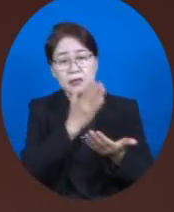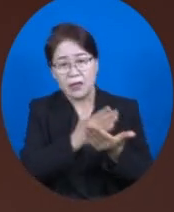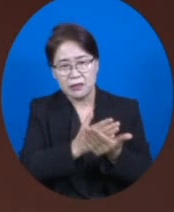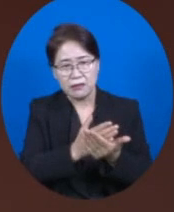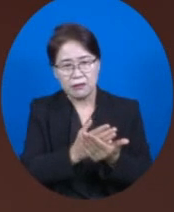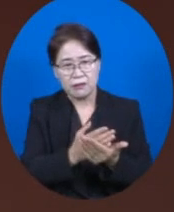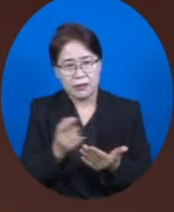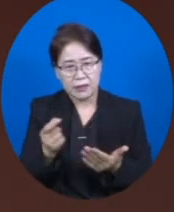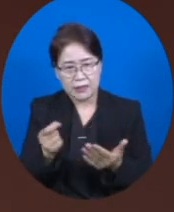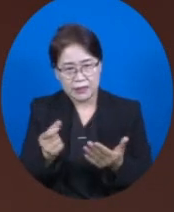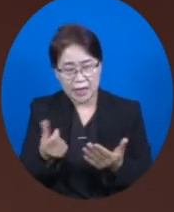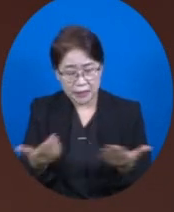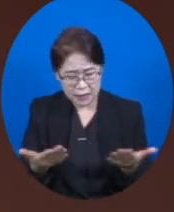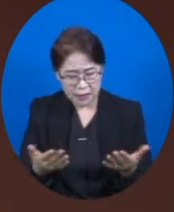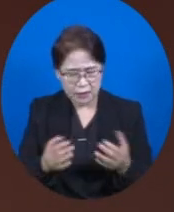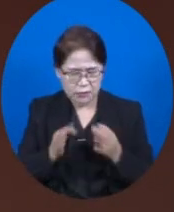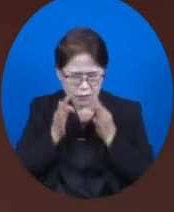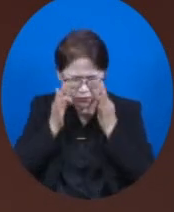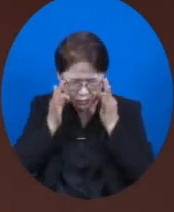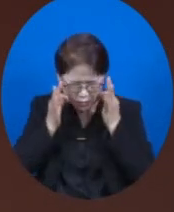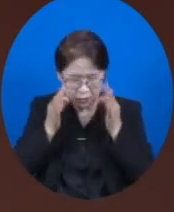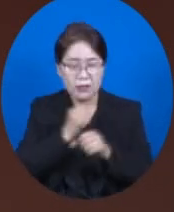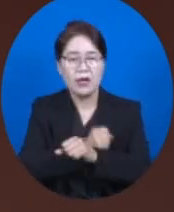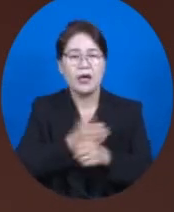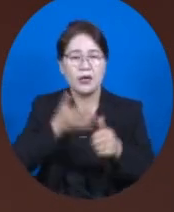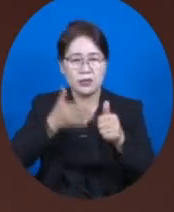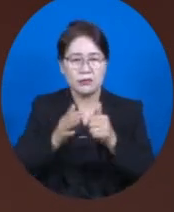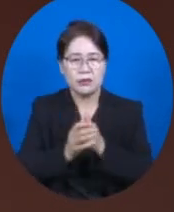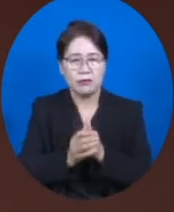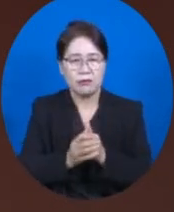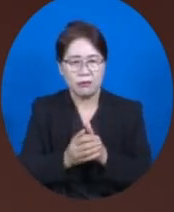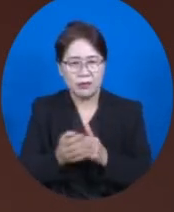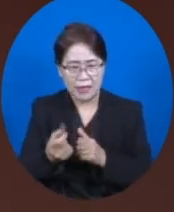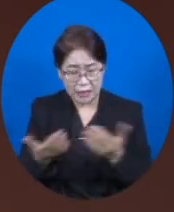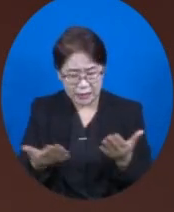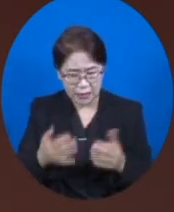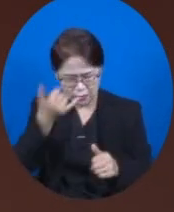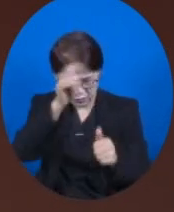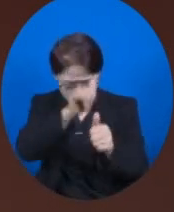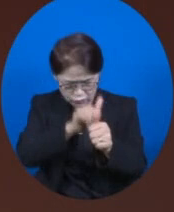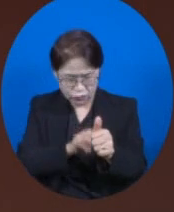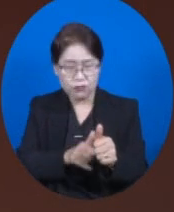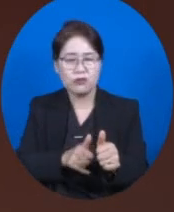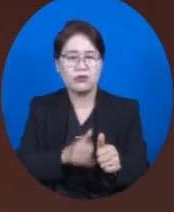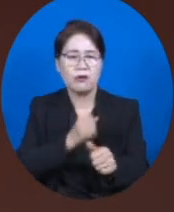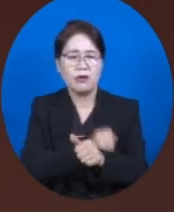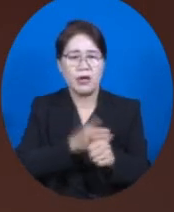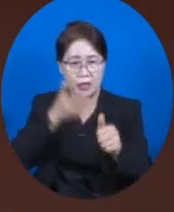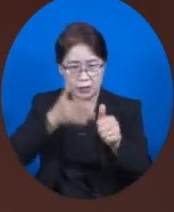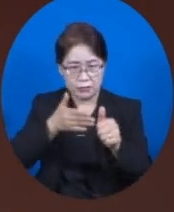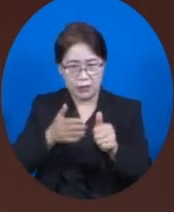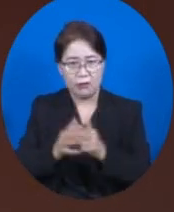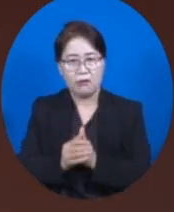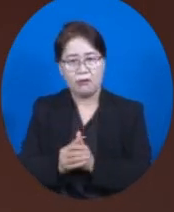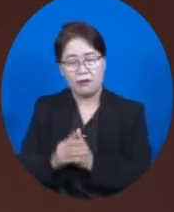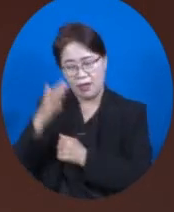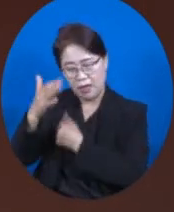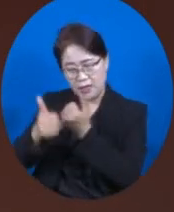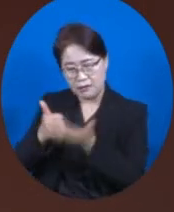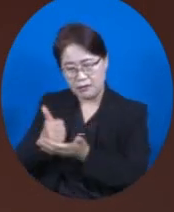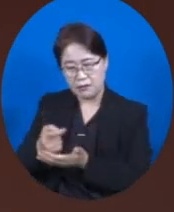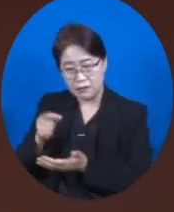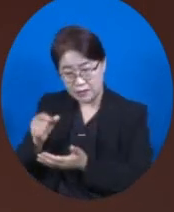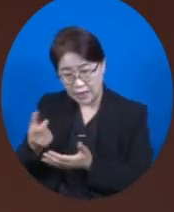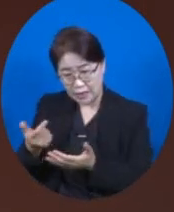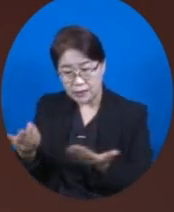그 작은 일에 최선을 다하십시오 작은 일에 충성하십시오 하나님이 여러분의 그 작은 일을